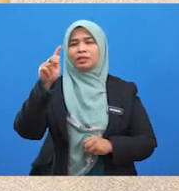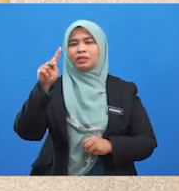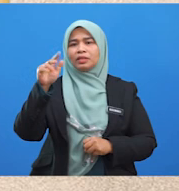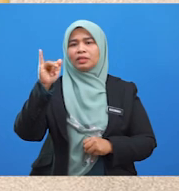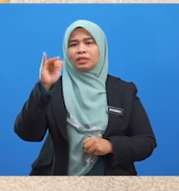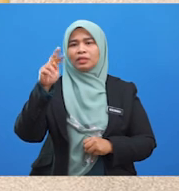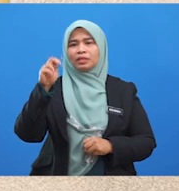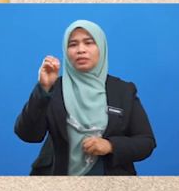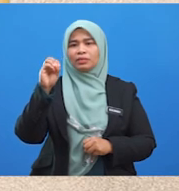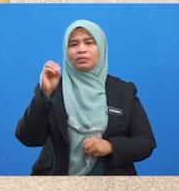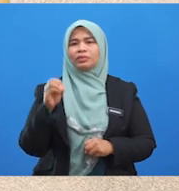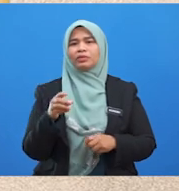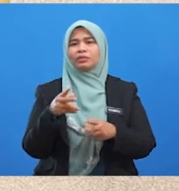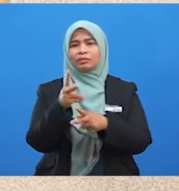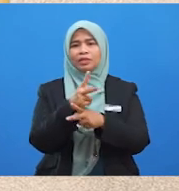anaknya.